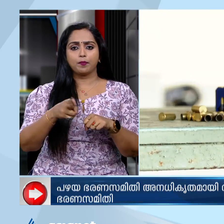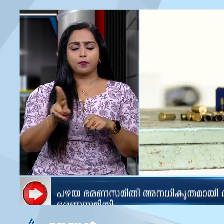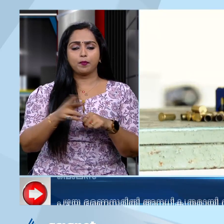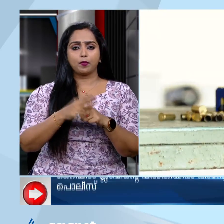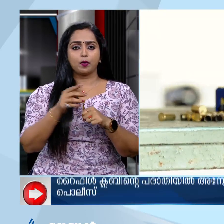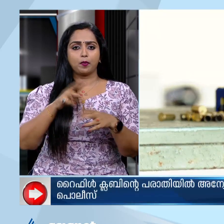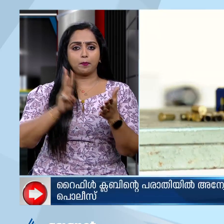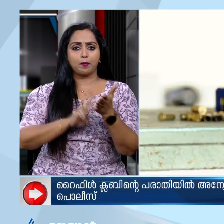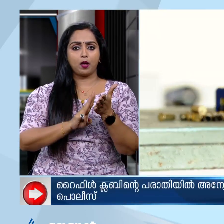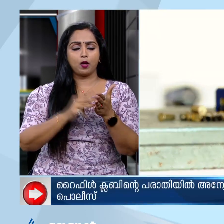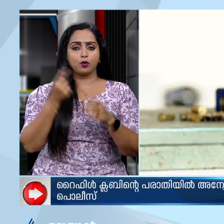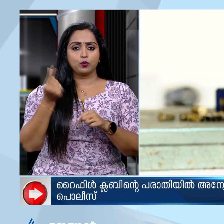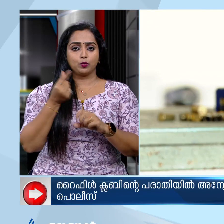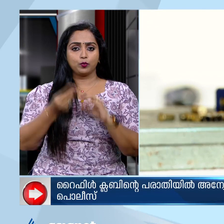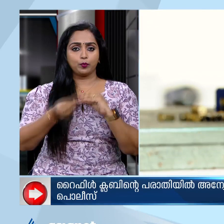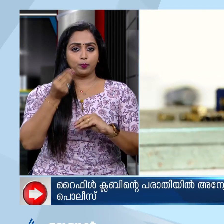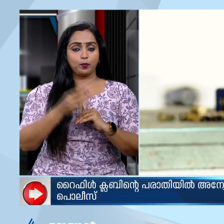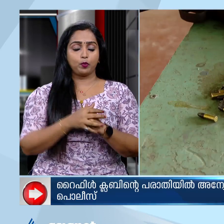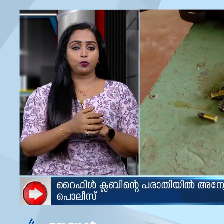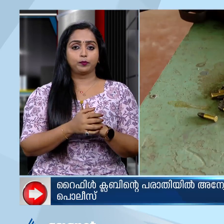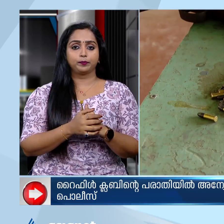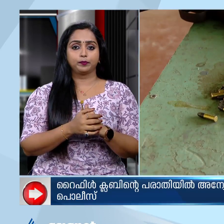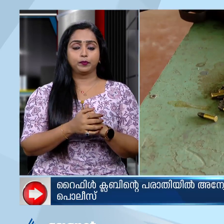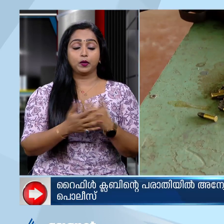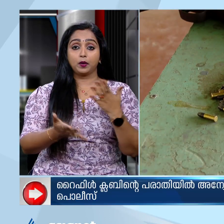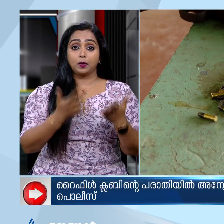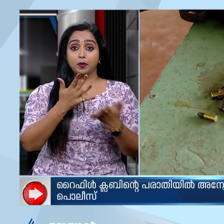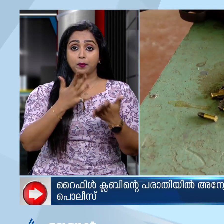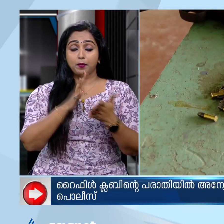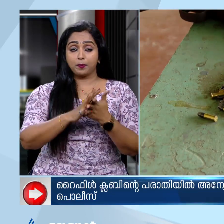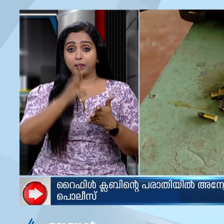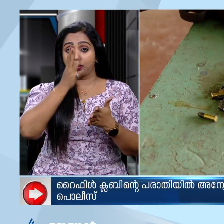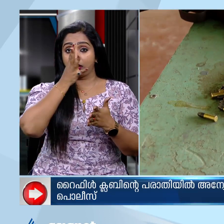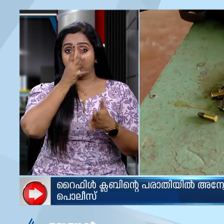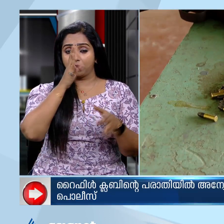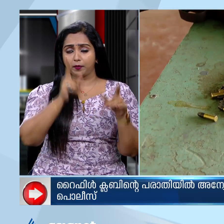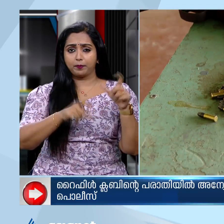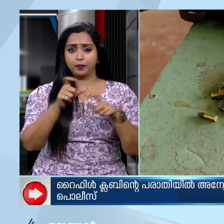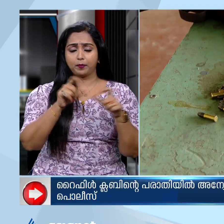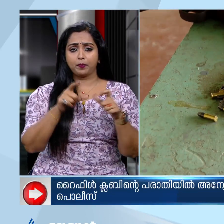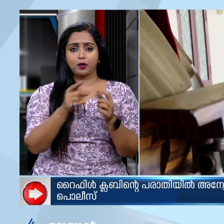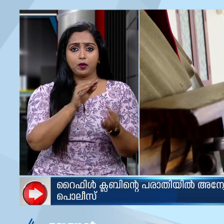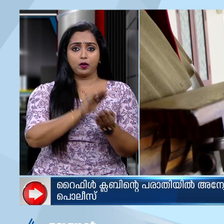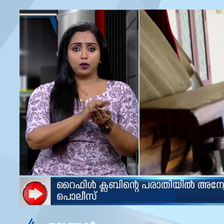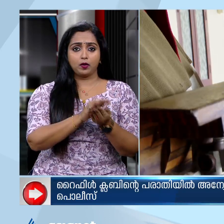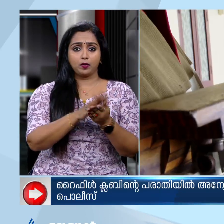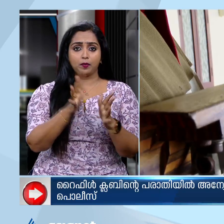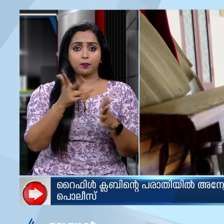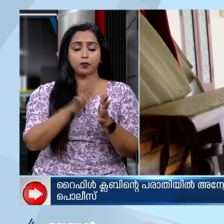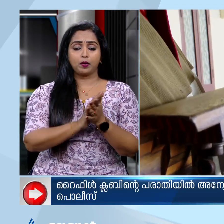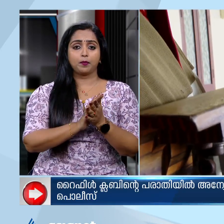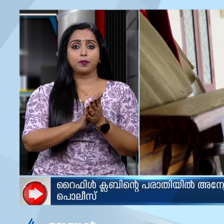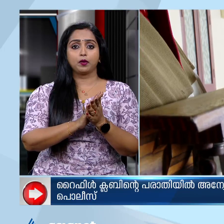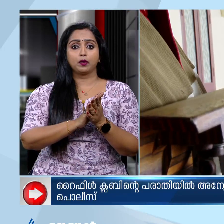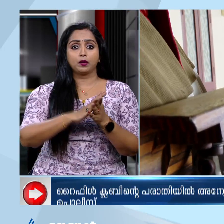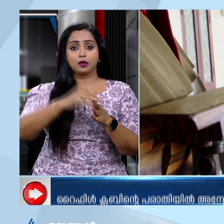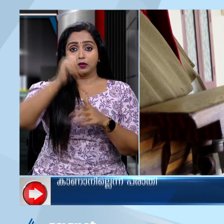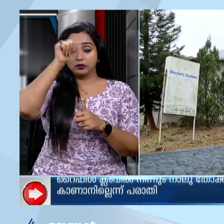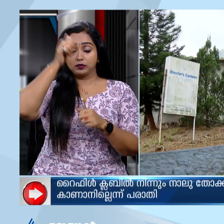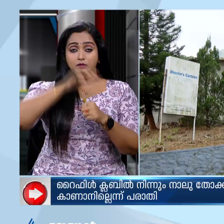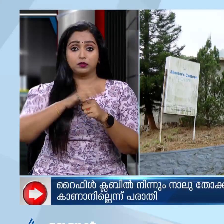മാഗസിനുകൾ ഉപയോഗിക്കുന്നത്. അതുകൊണ്ട് തന്നെ ഇവ കുറ്റവാളികളുടെയോ രാജ്യവിരുദ്ധ ശക്തിയുടെയോ കയ്യിലെത്തിയാൽ ദേശസുരക്ഷയ്ക്ക് തന്നെ